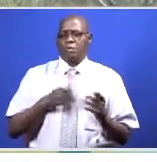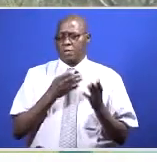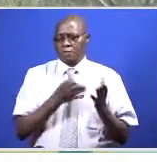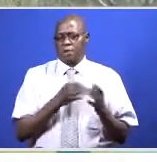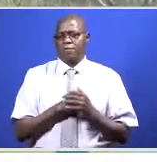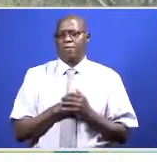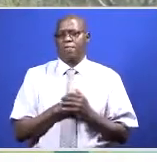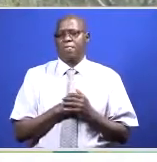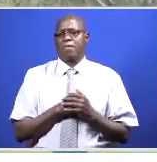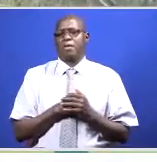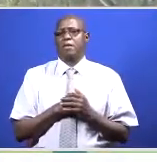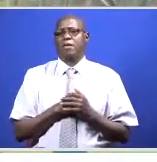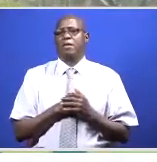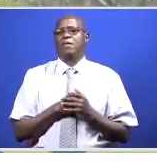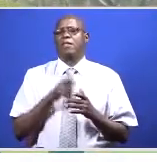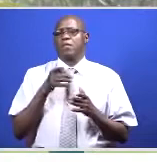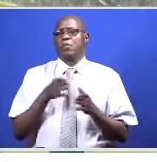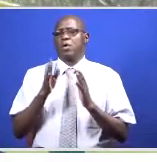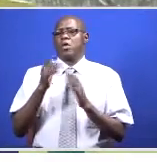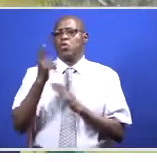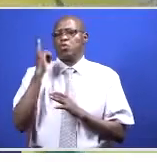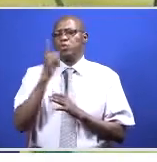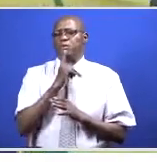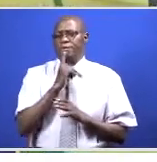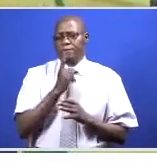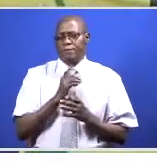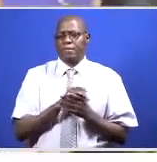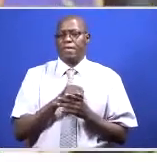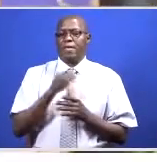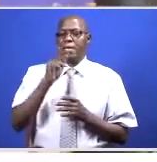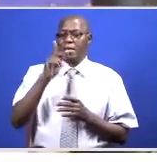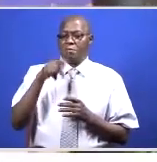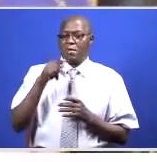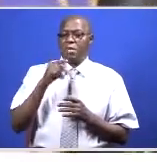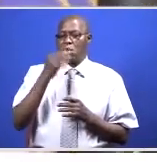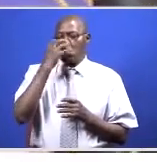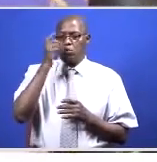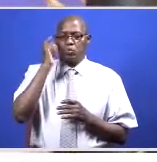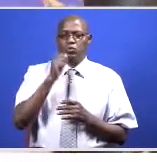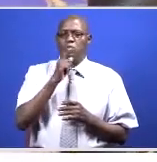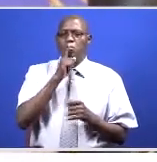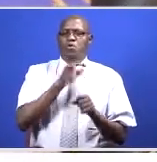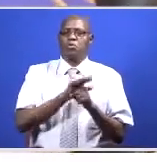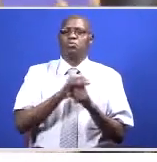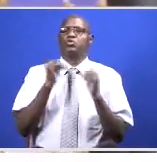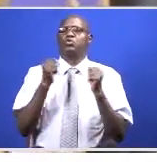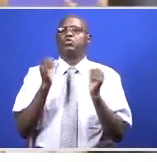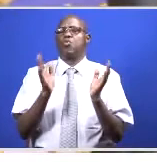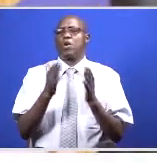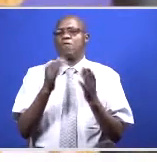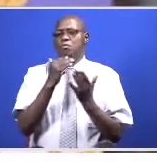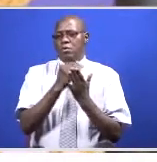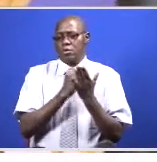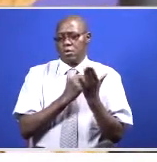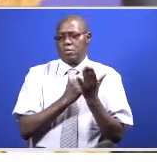vile sheria inavyosema. DP Ruto and his team promised a raft of social welfare programs tailored to meet